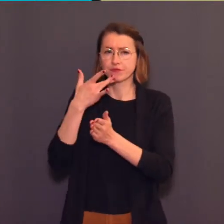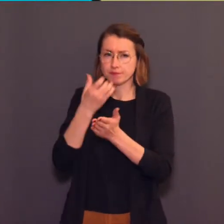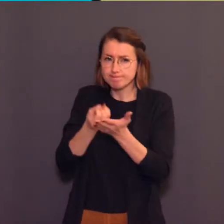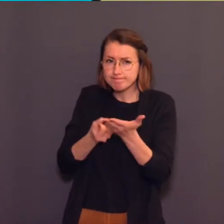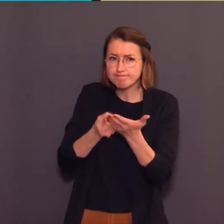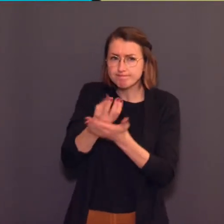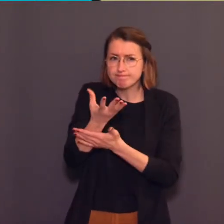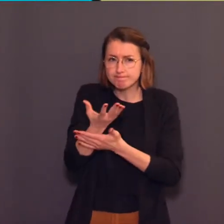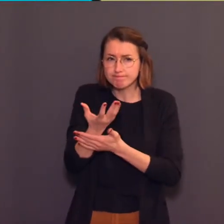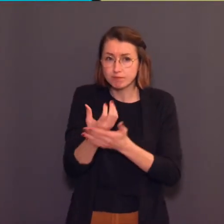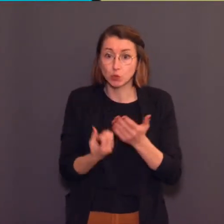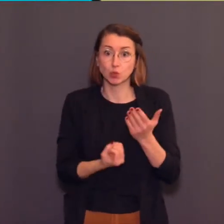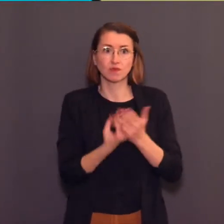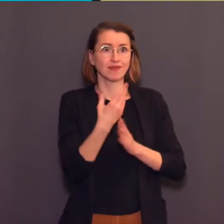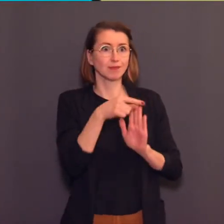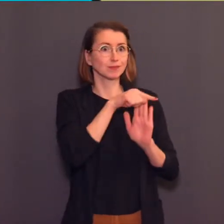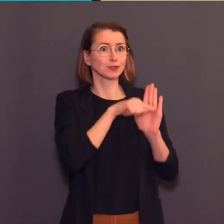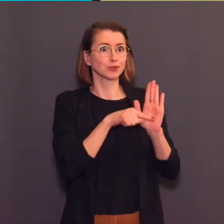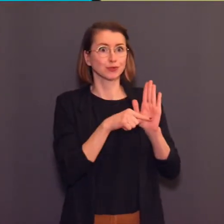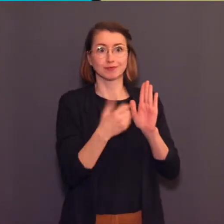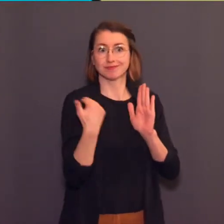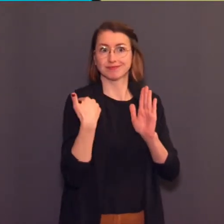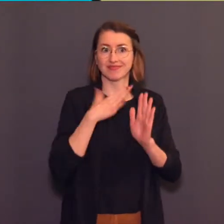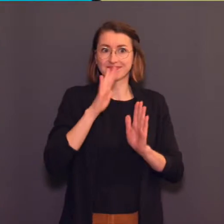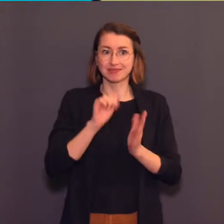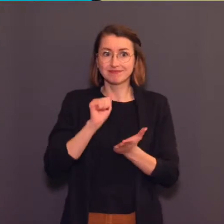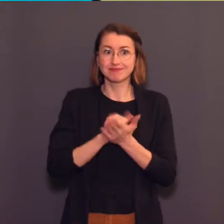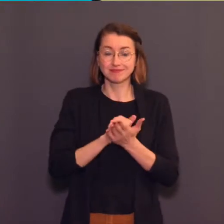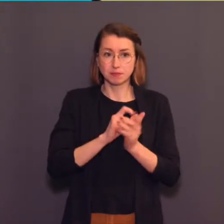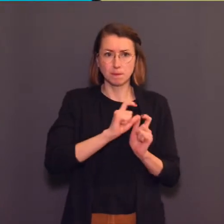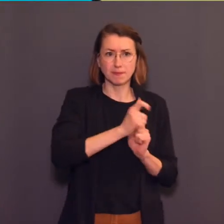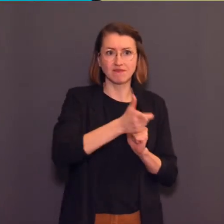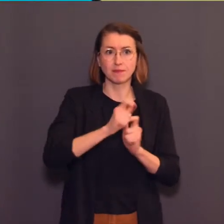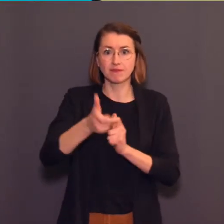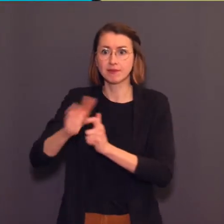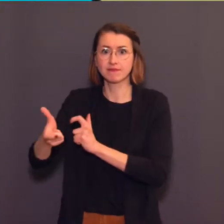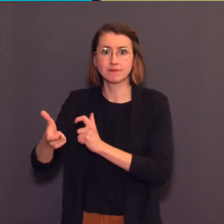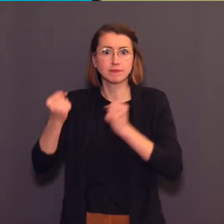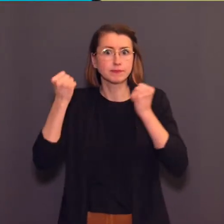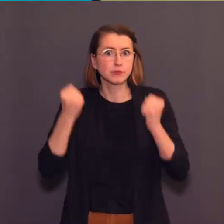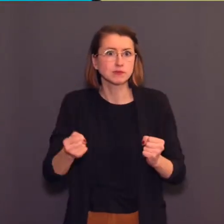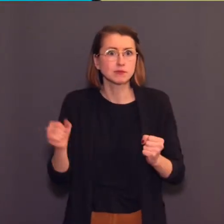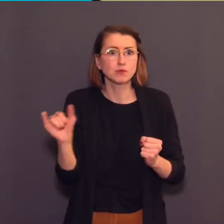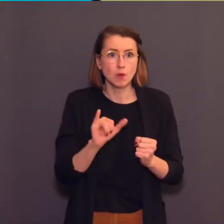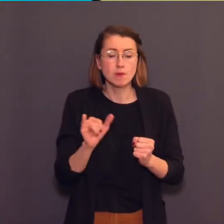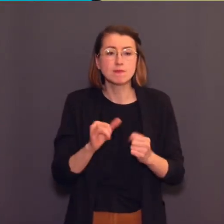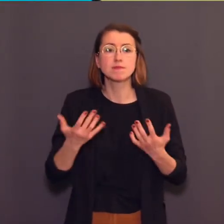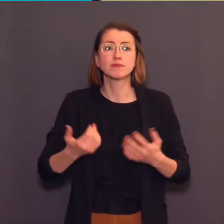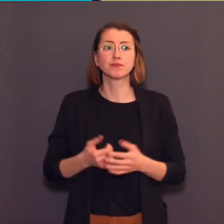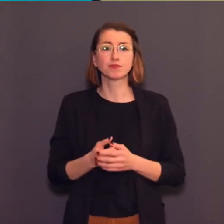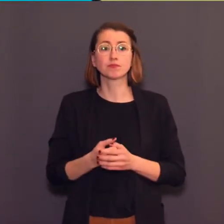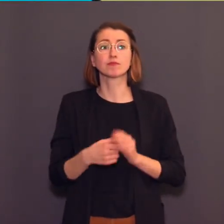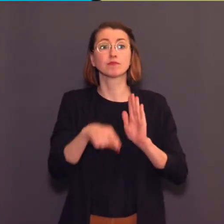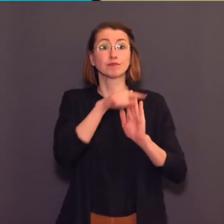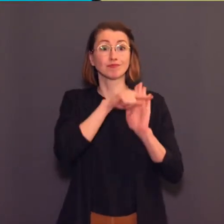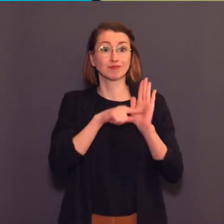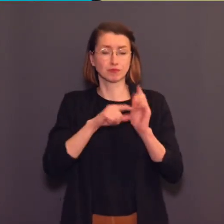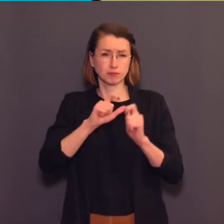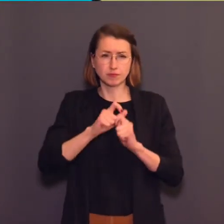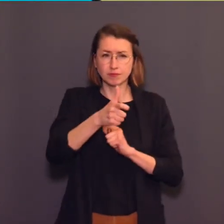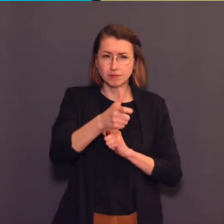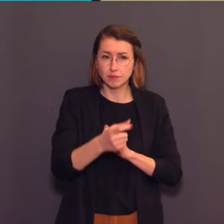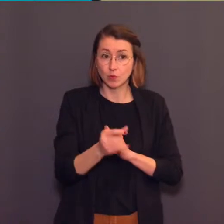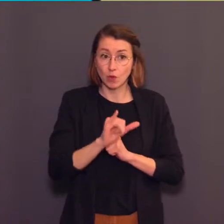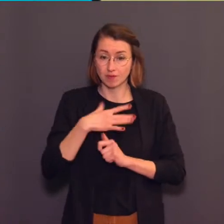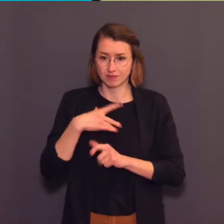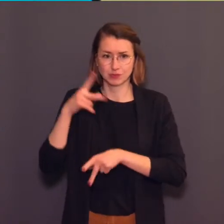l'évolution de l'infection dans notre pays, et tout spécialement sur un des points les plus cruciaux, qui est l'occupation des lits de soins intensifs. À